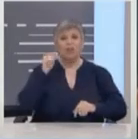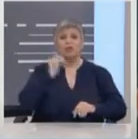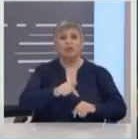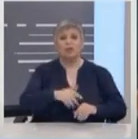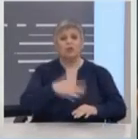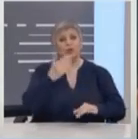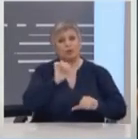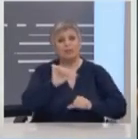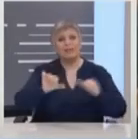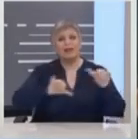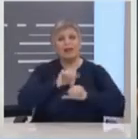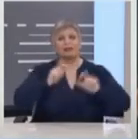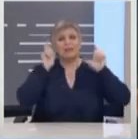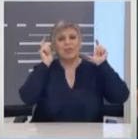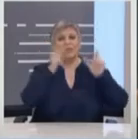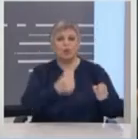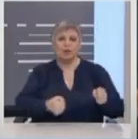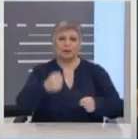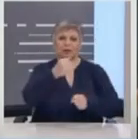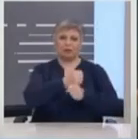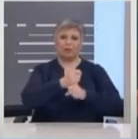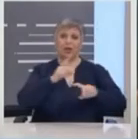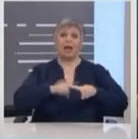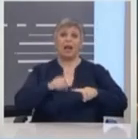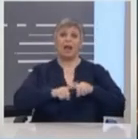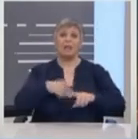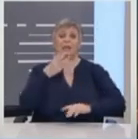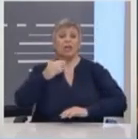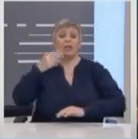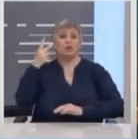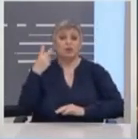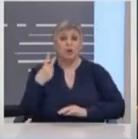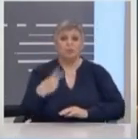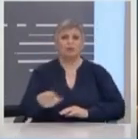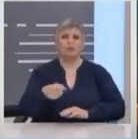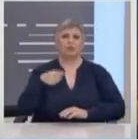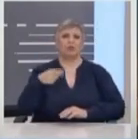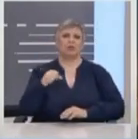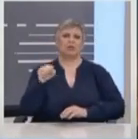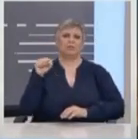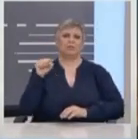την προδοσία στη σημερινή κατάντηση. Ντροπή δική σου, Μπολσεβίκε.